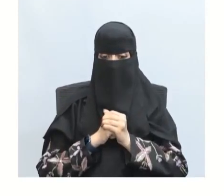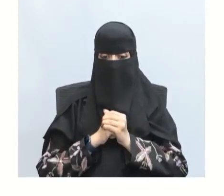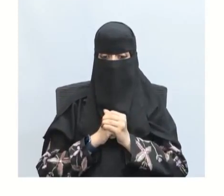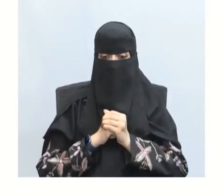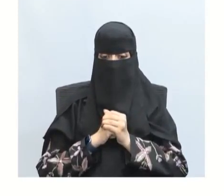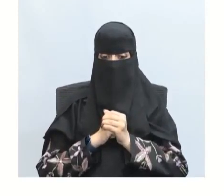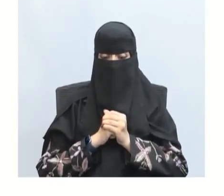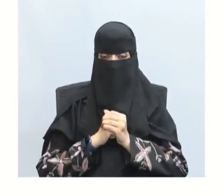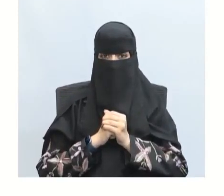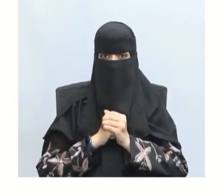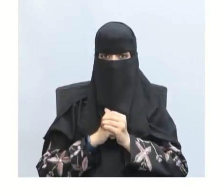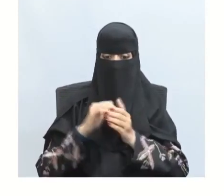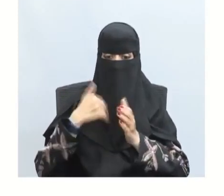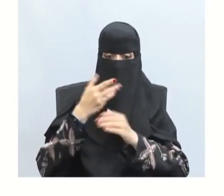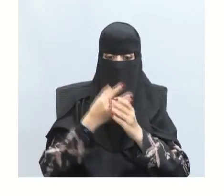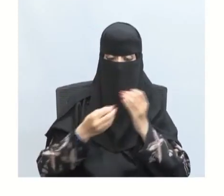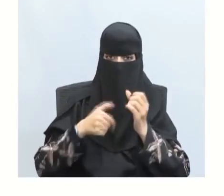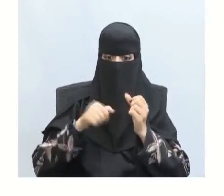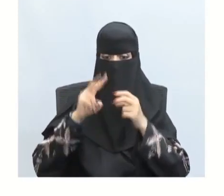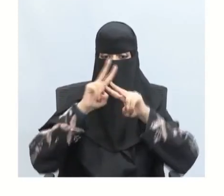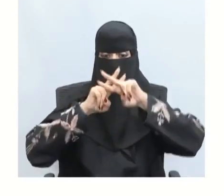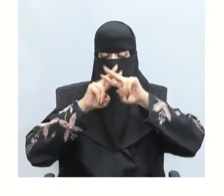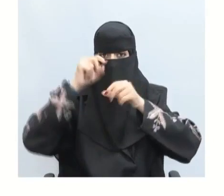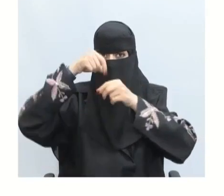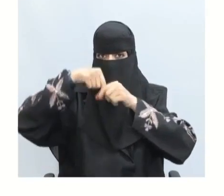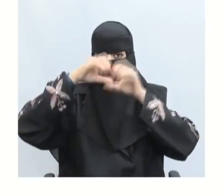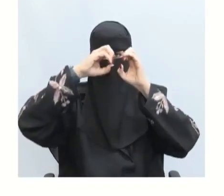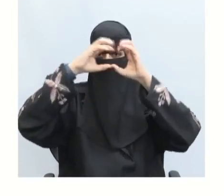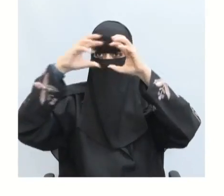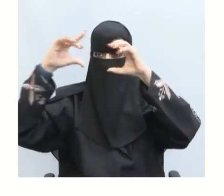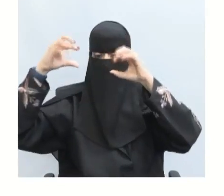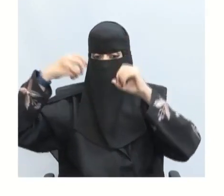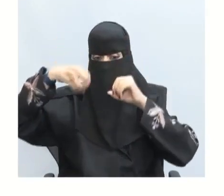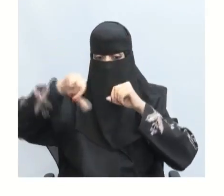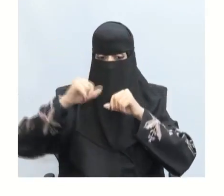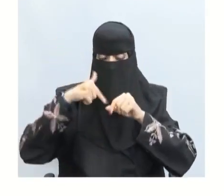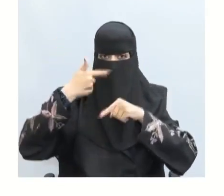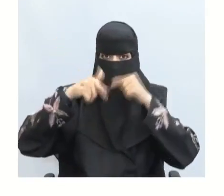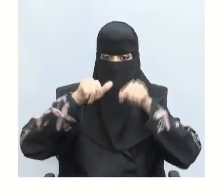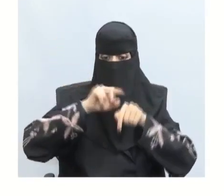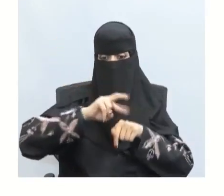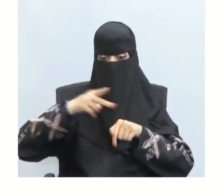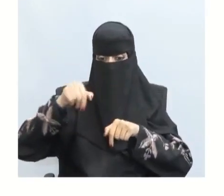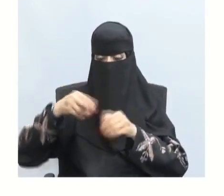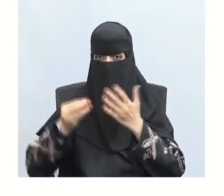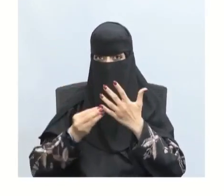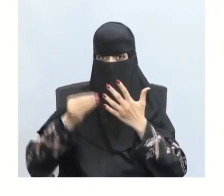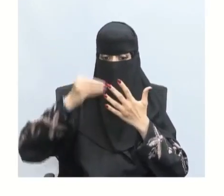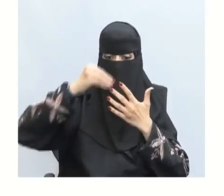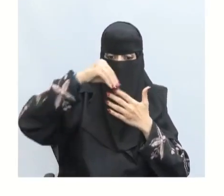التبانه تولد النجوم في السحب الجزئيه وتمر بعده